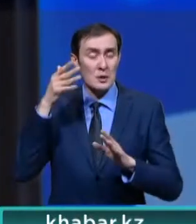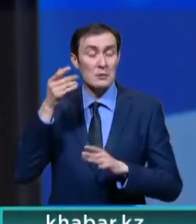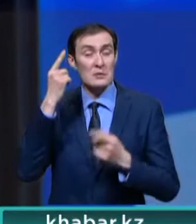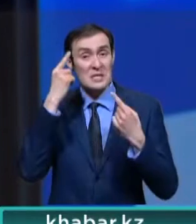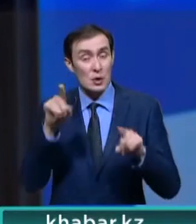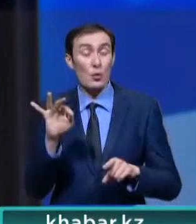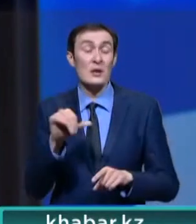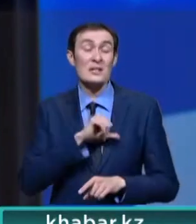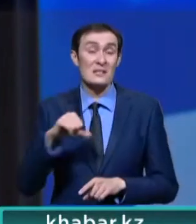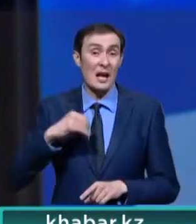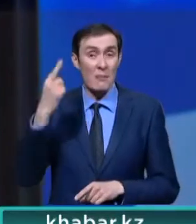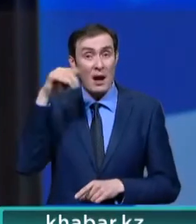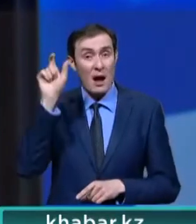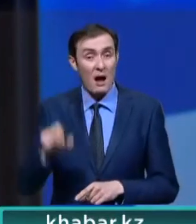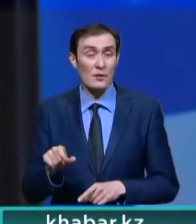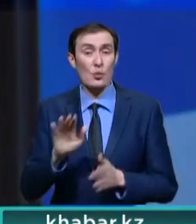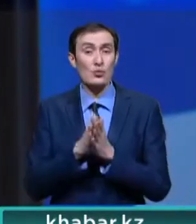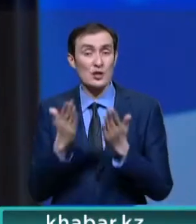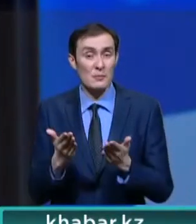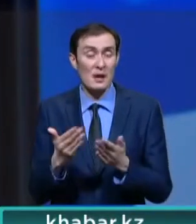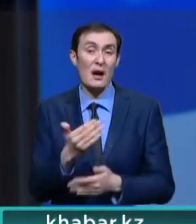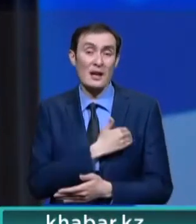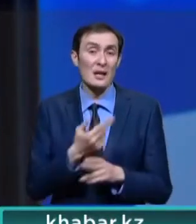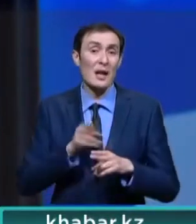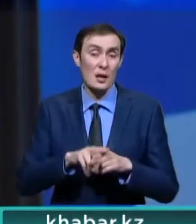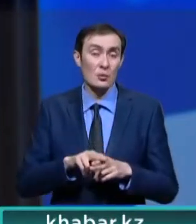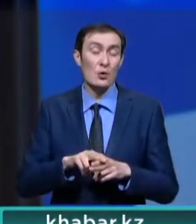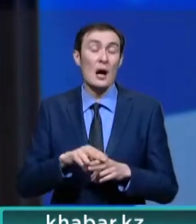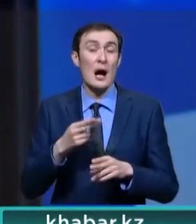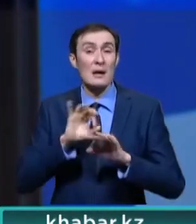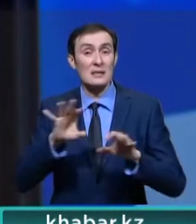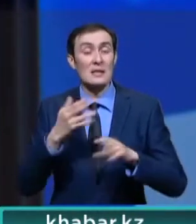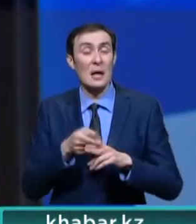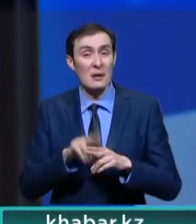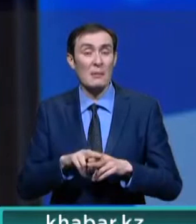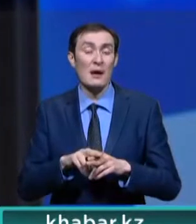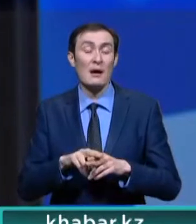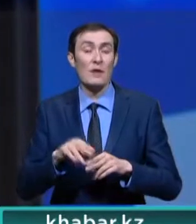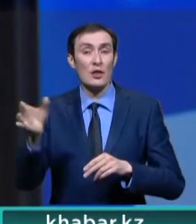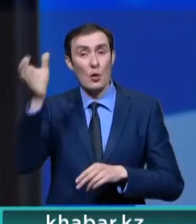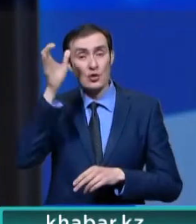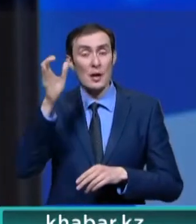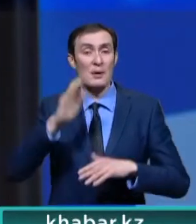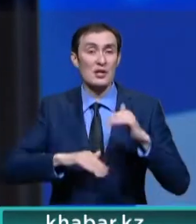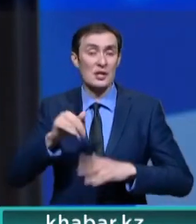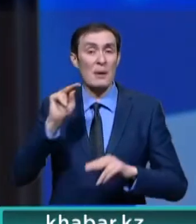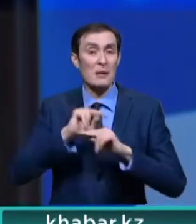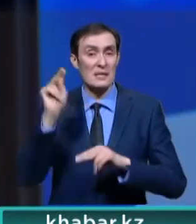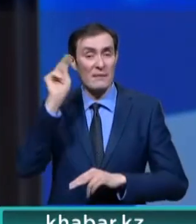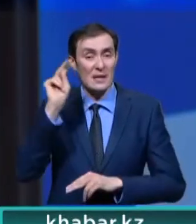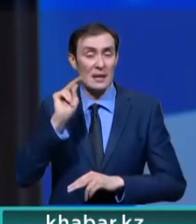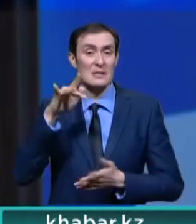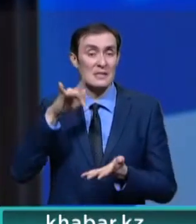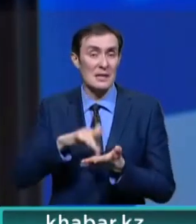впрочем и сам автор учебника преследовал эту цель об этом рассказали в национальном научно-практическом образовательном и